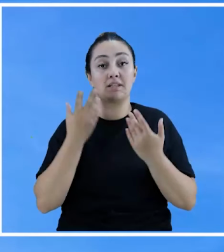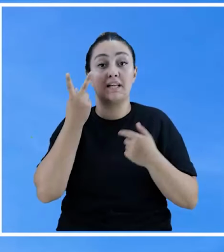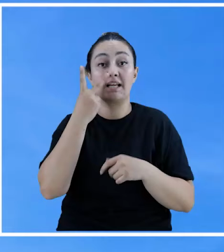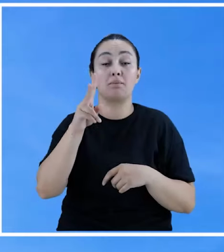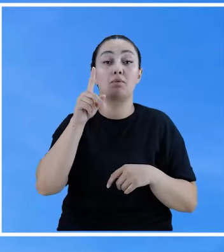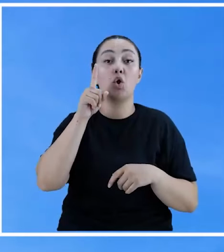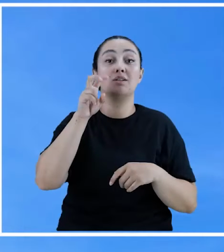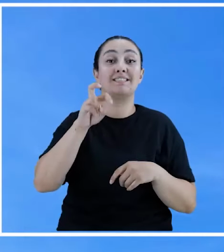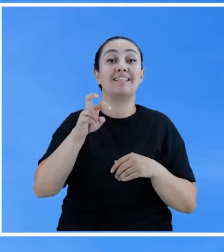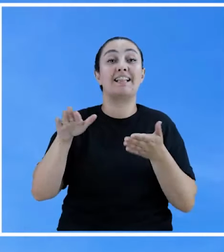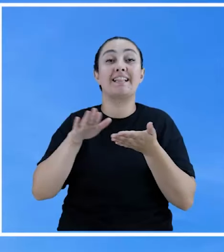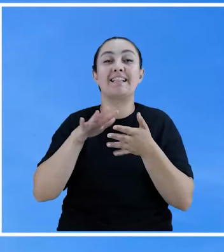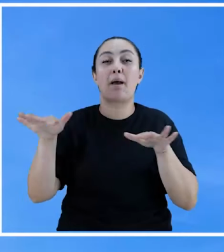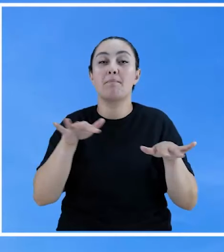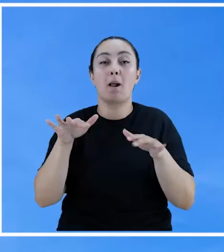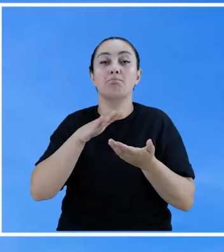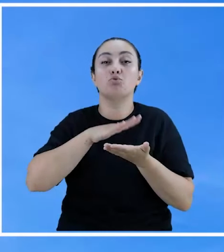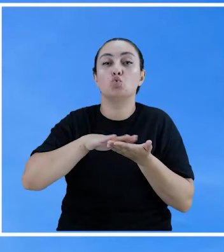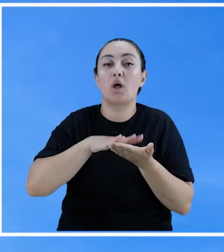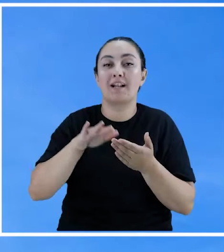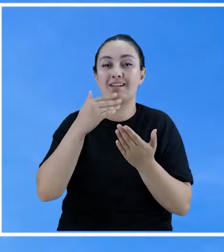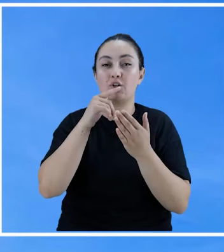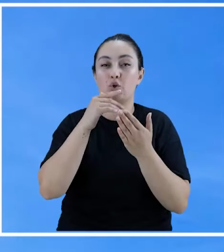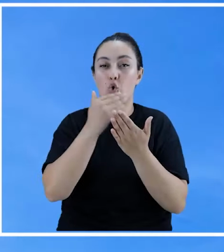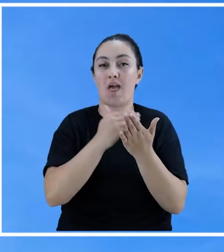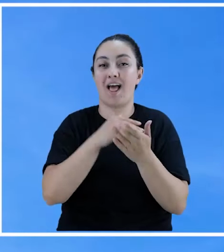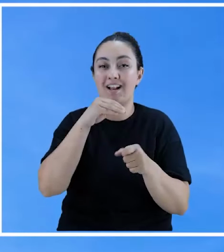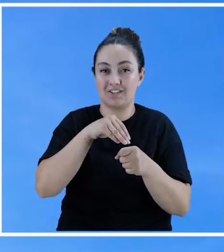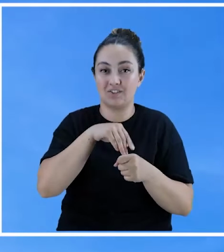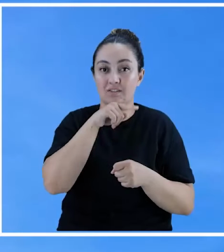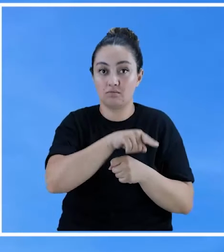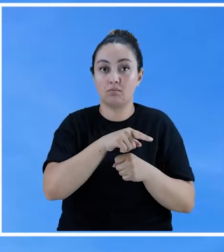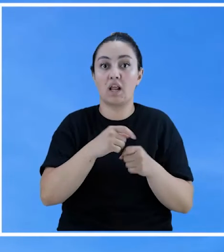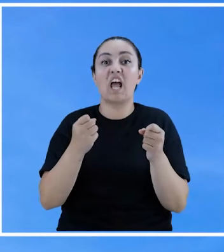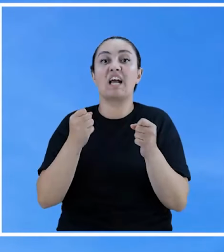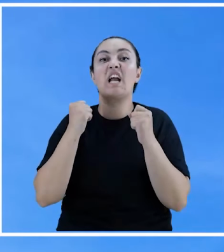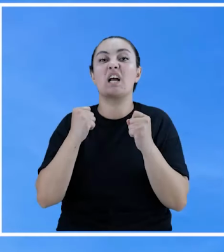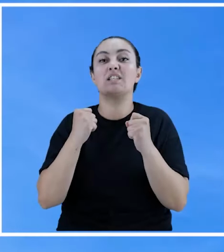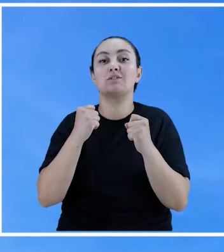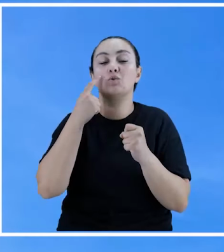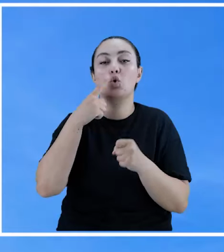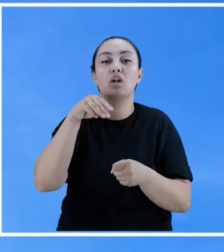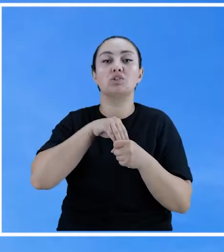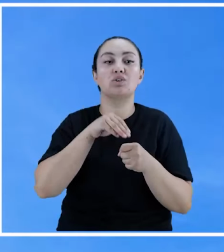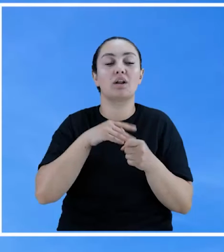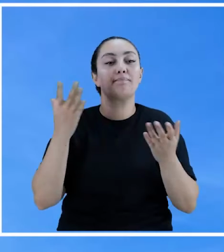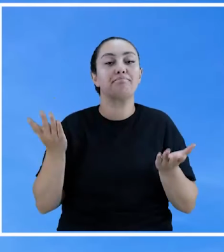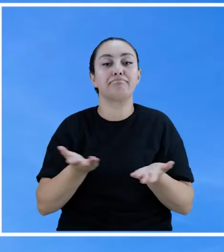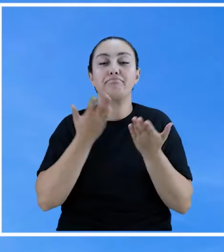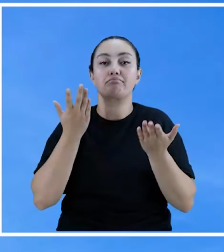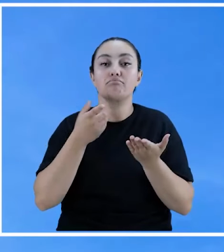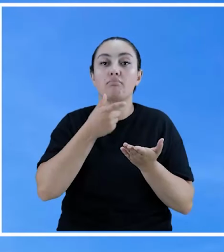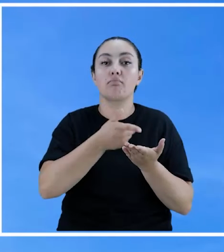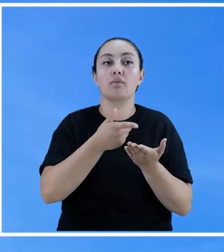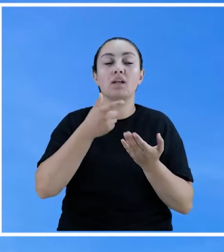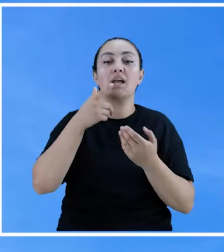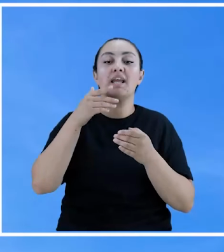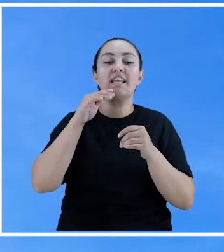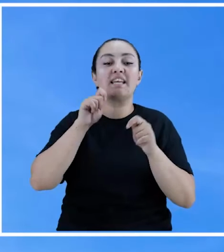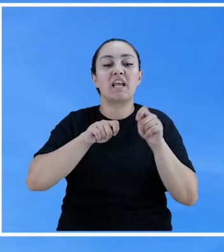da mesela 2018'de yapılan deprem yönetmeliğiyle bizde sıvılaşma problemi olabileceği ve